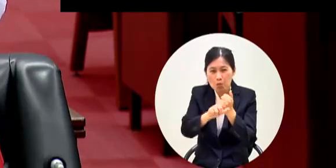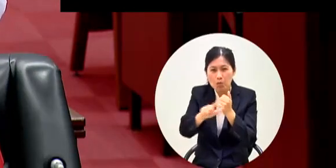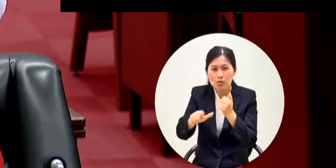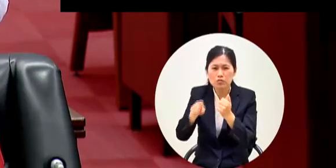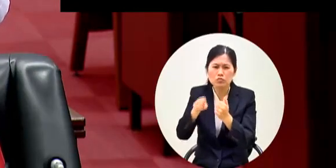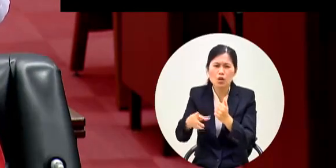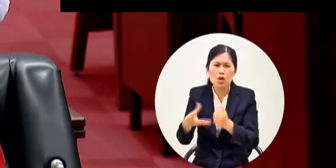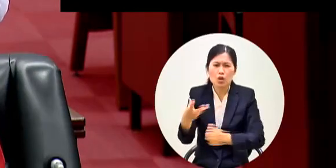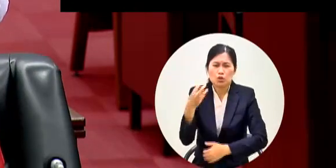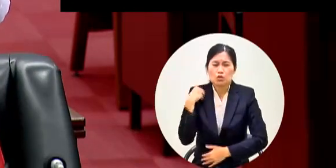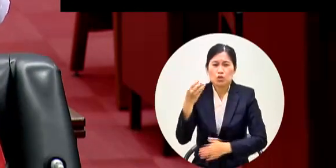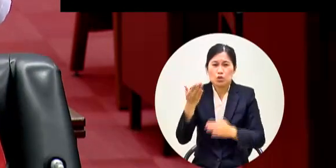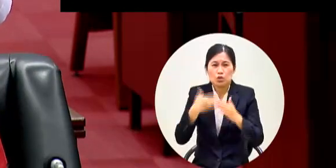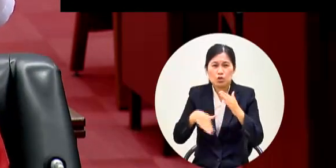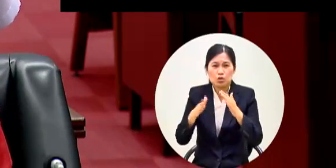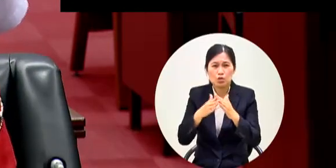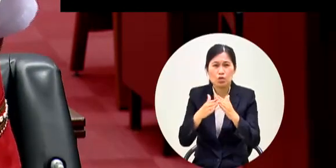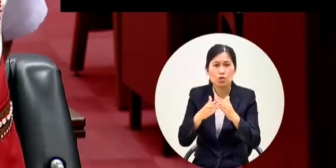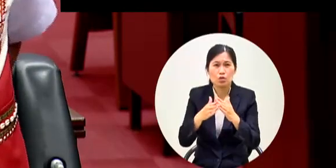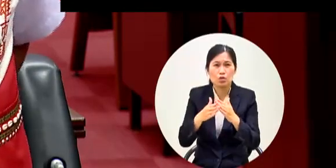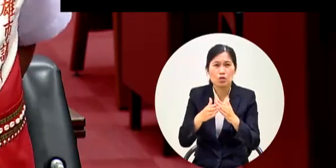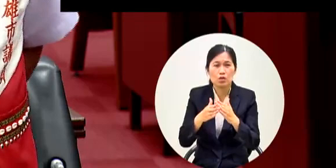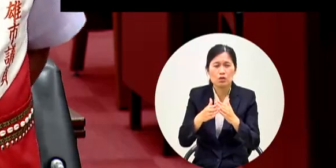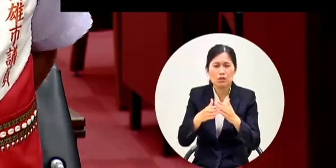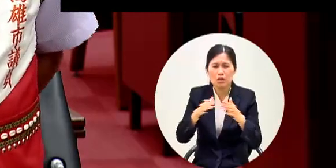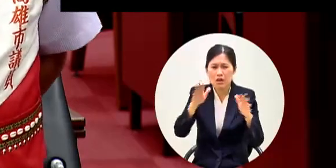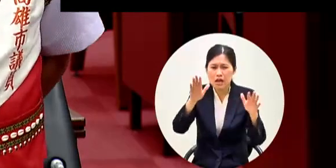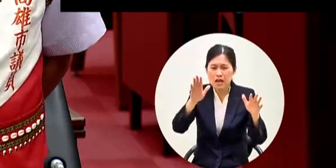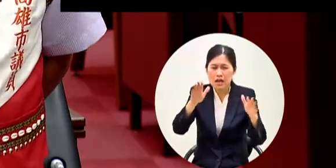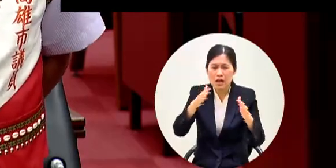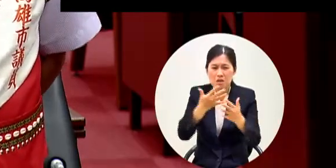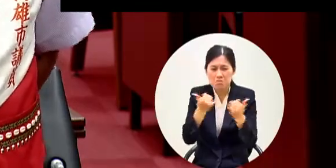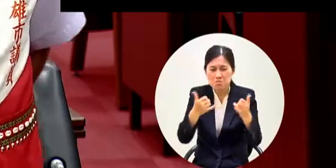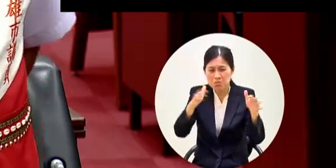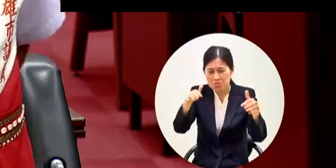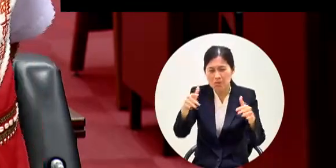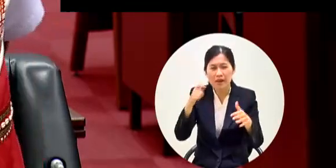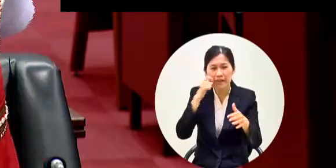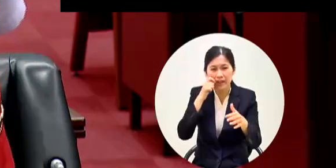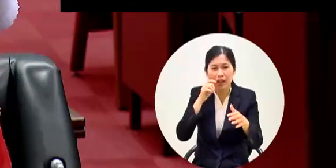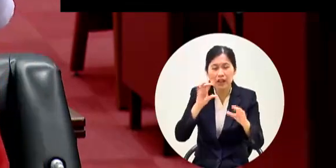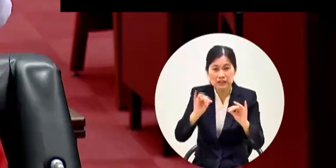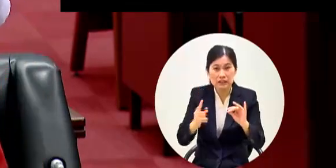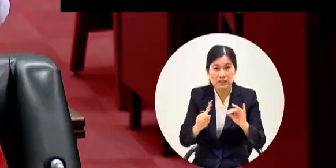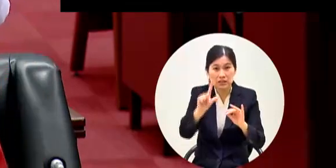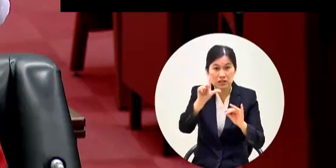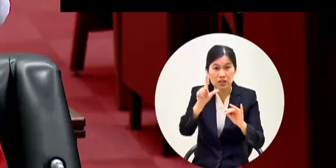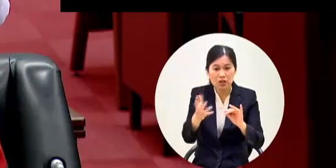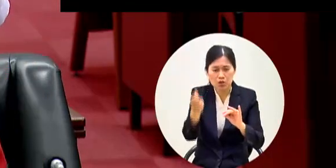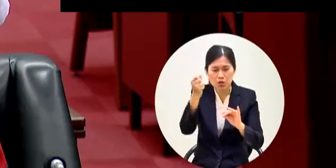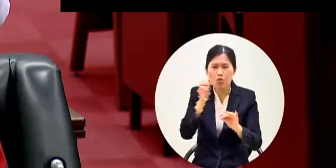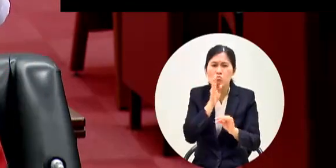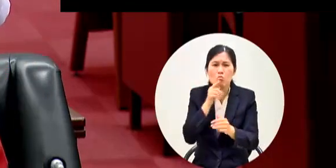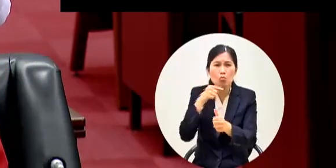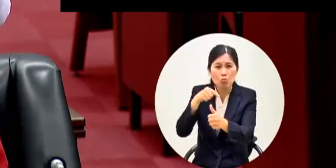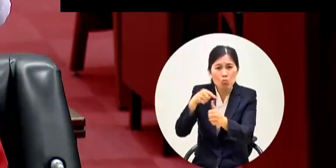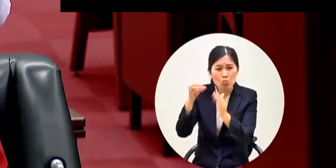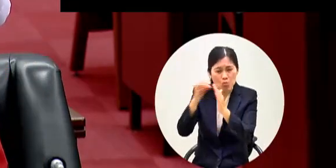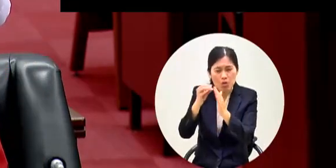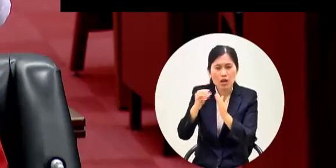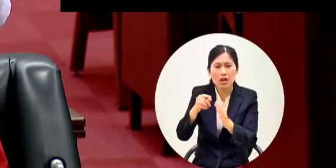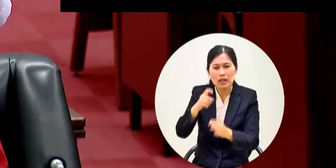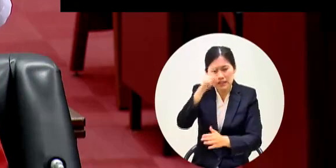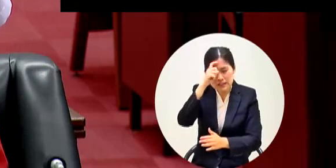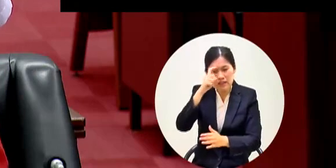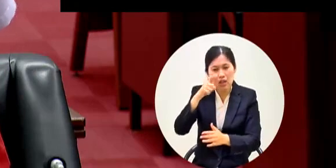法人社区做部落的聚会，手工艺品展售农特